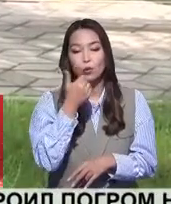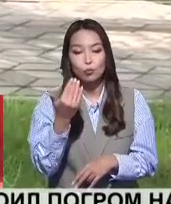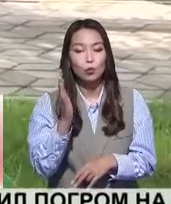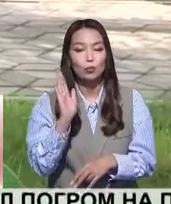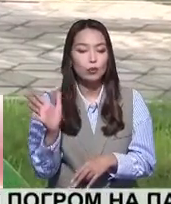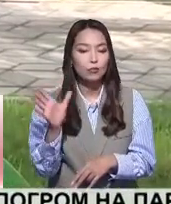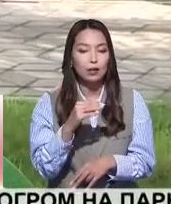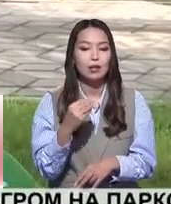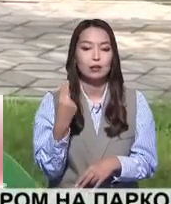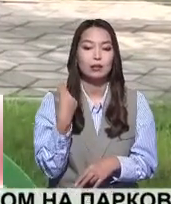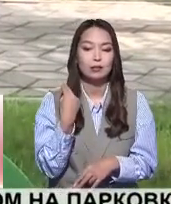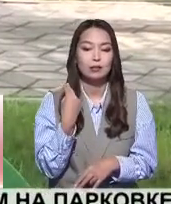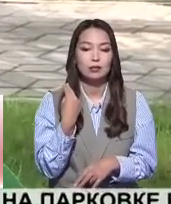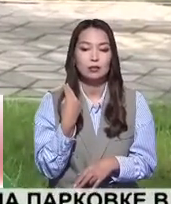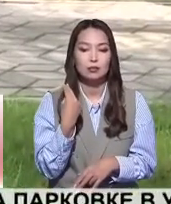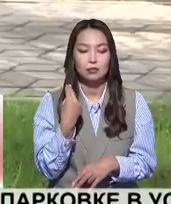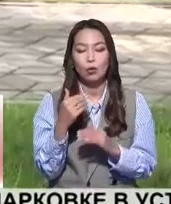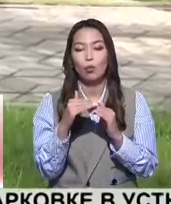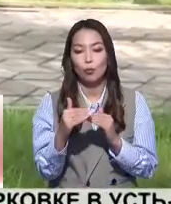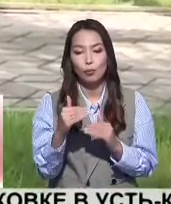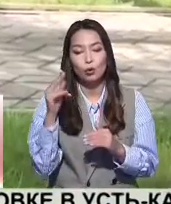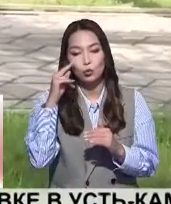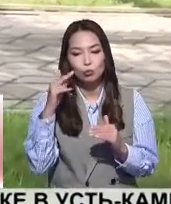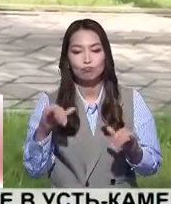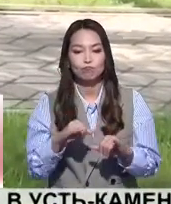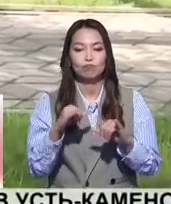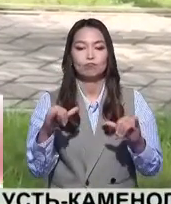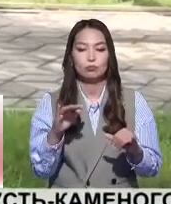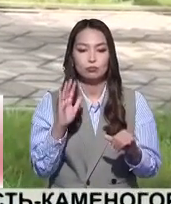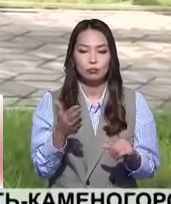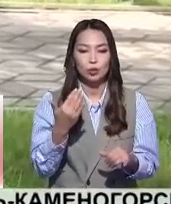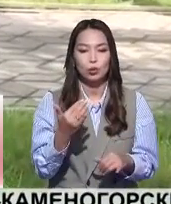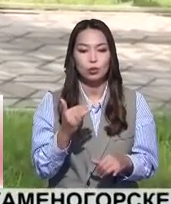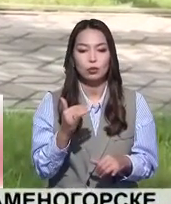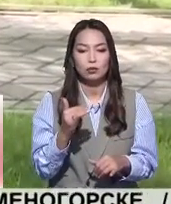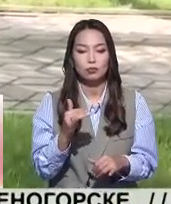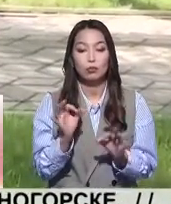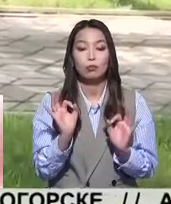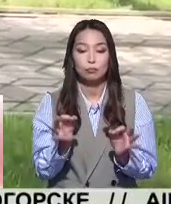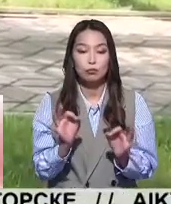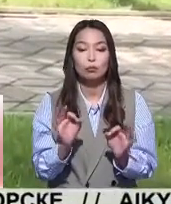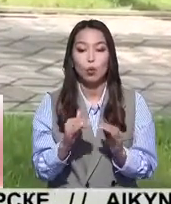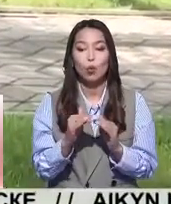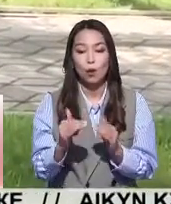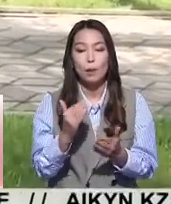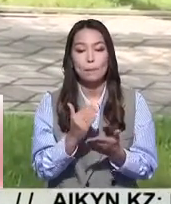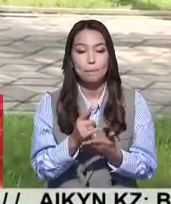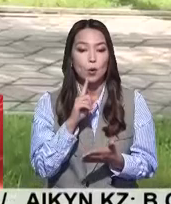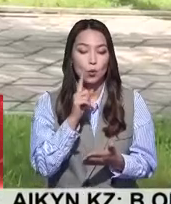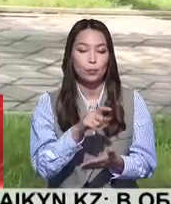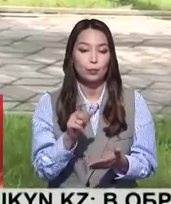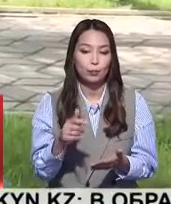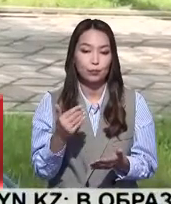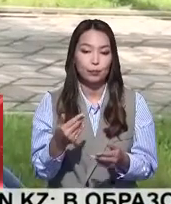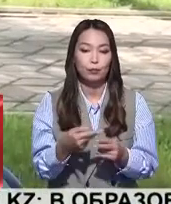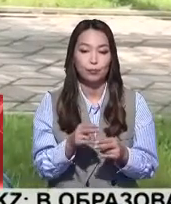на английском. Ну, уровень английского поднимать, хотя у моей дочки нормальный уровень, но все равно есть разные дети.